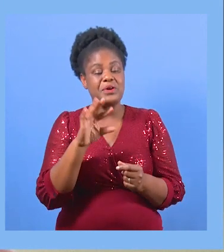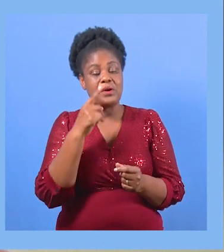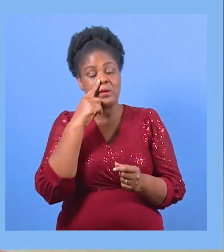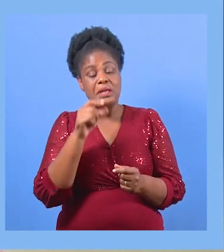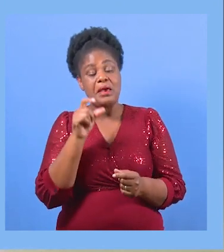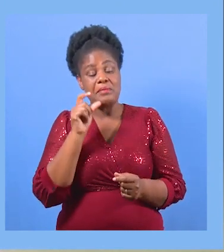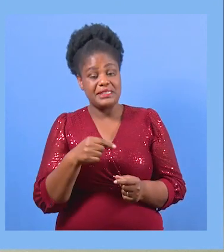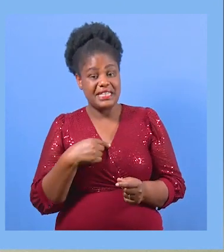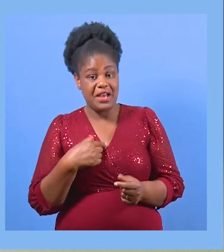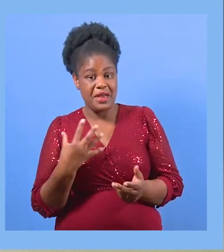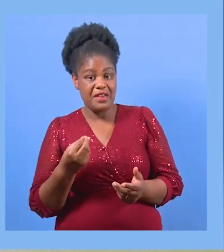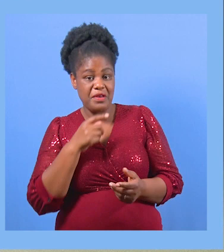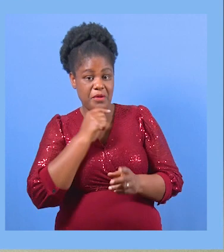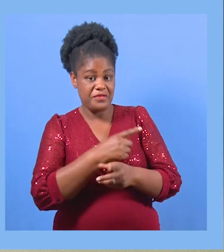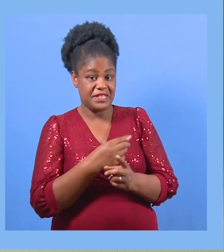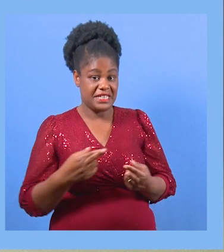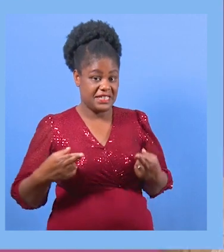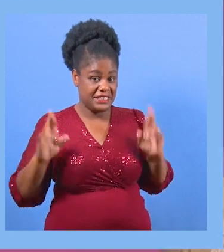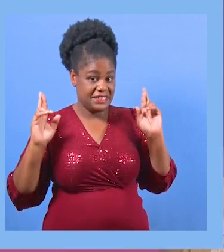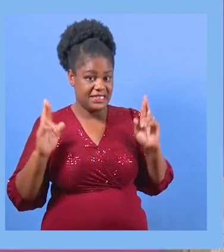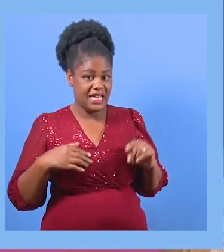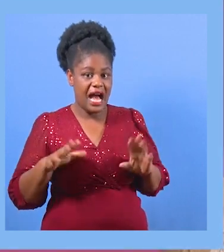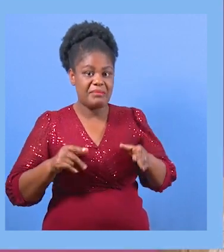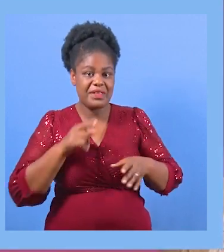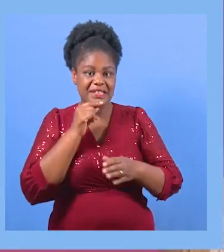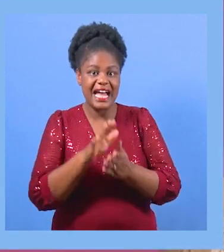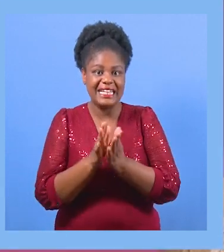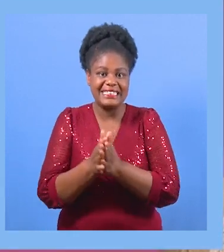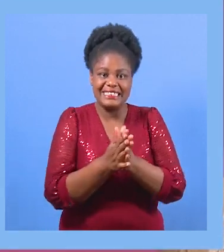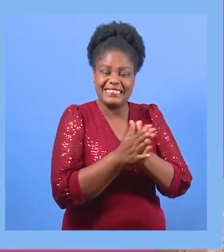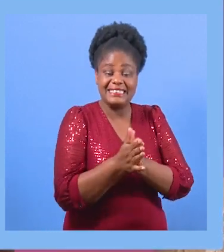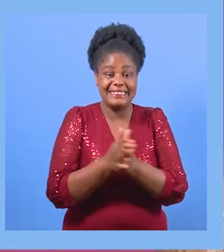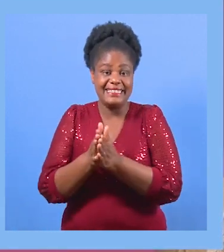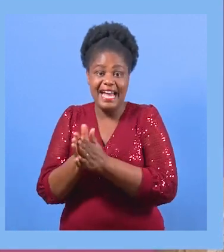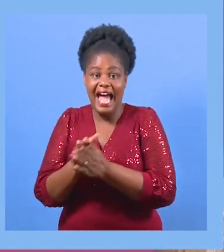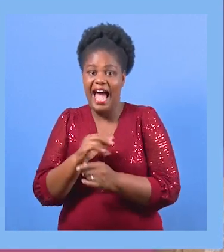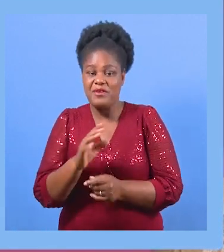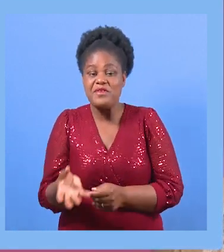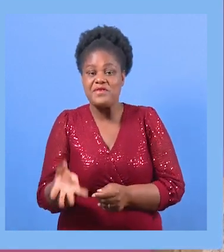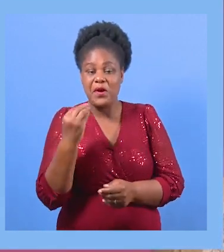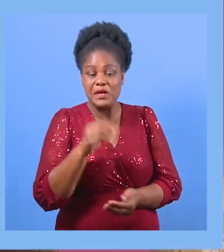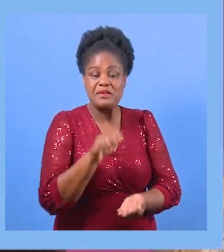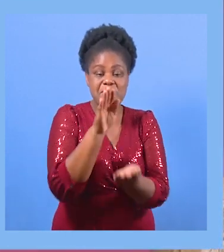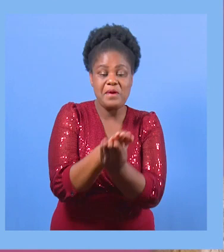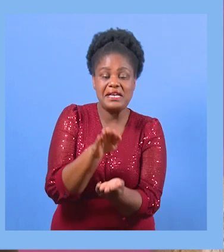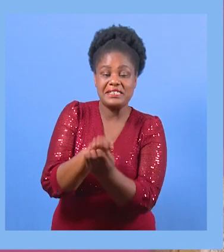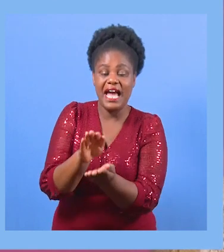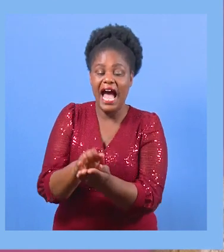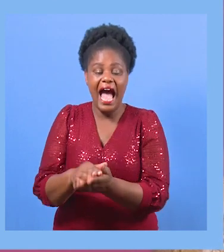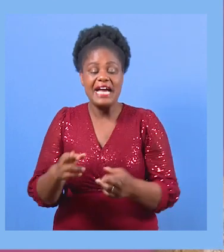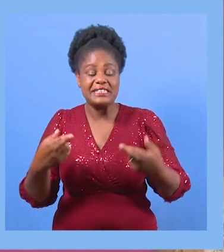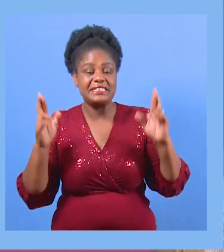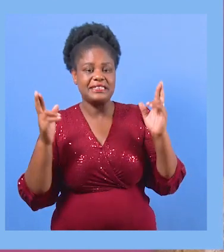tawana pekudya. Nekudaro ndo zvakukonzeresa zvakawanda izvozvo zvekuti kana mukomana azowanikwa aunza